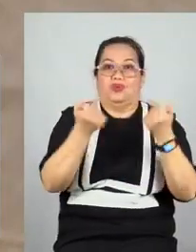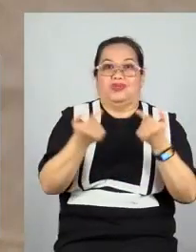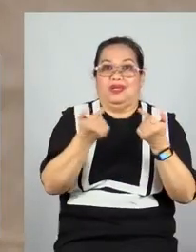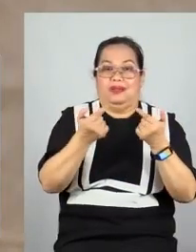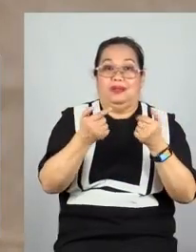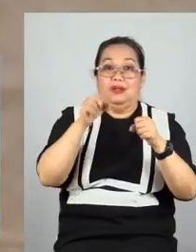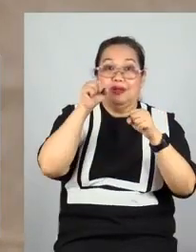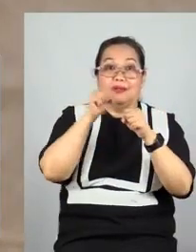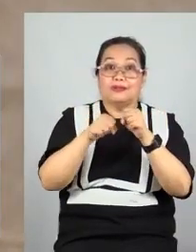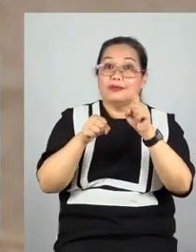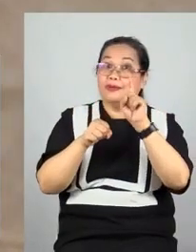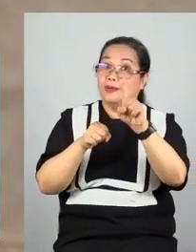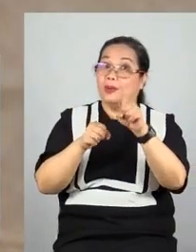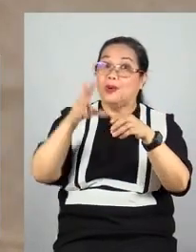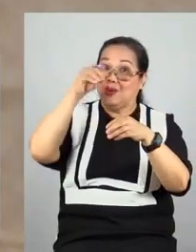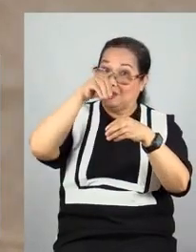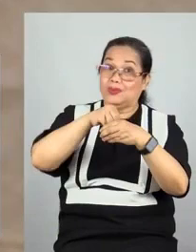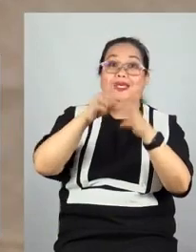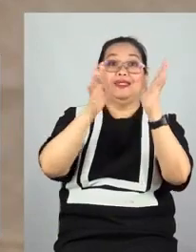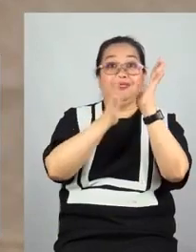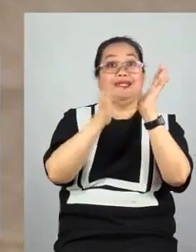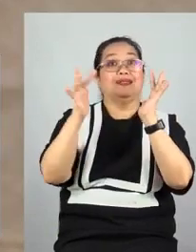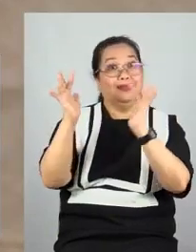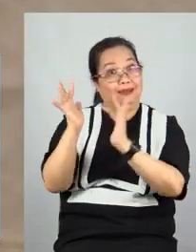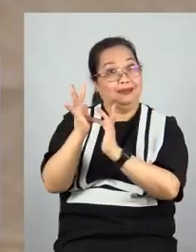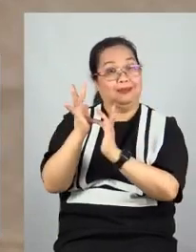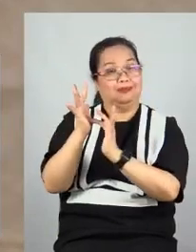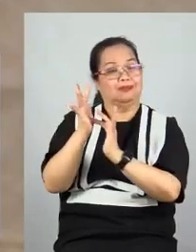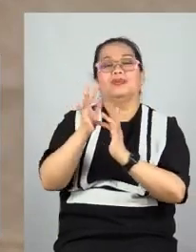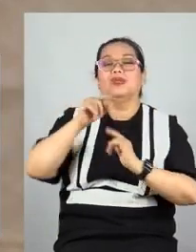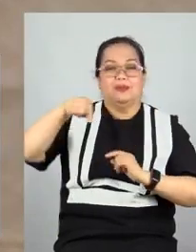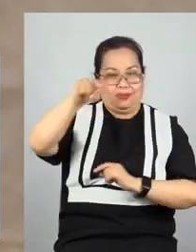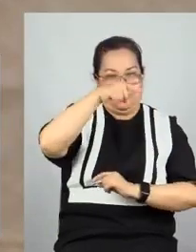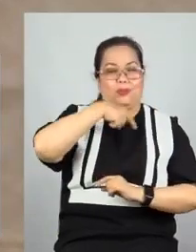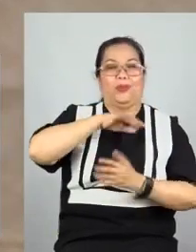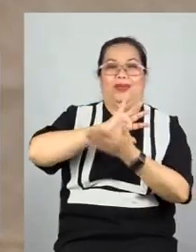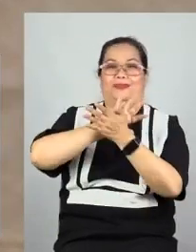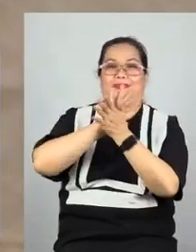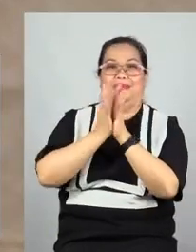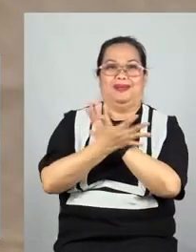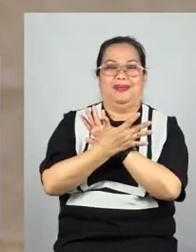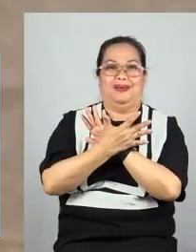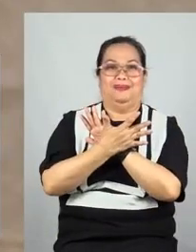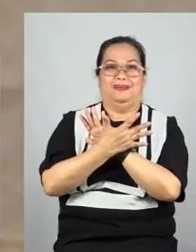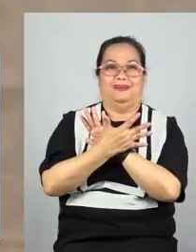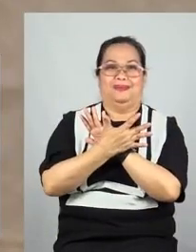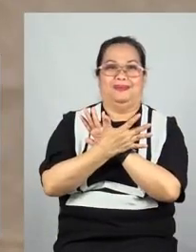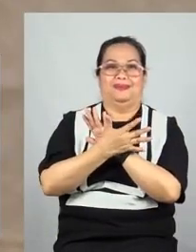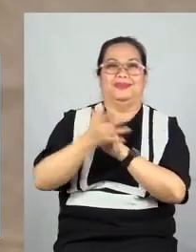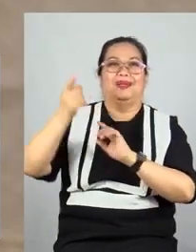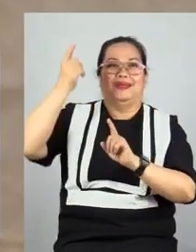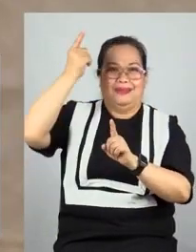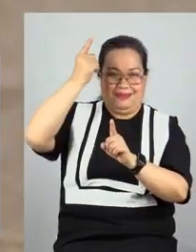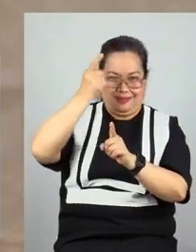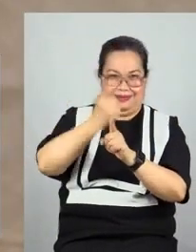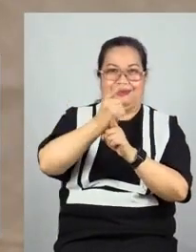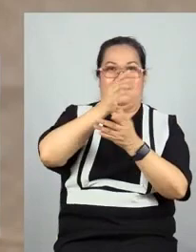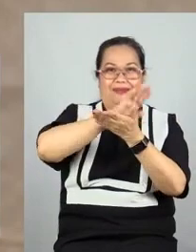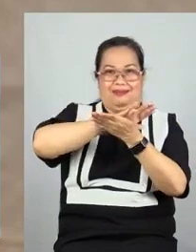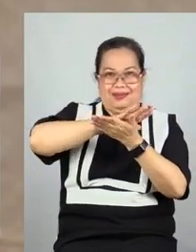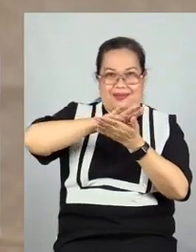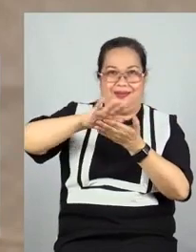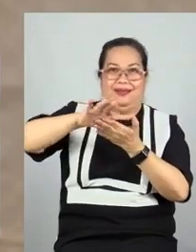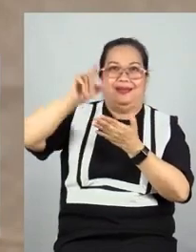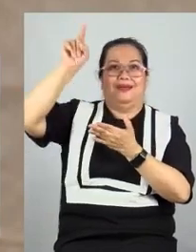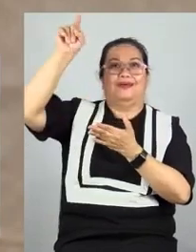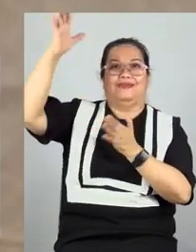so that in Him we might become the righteousness